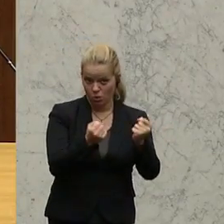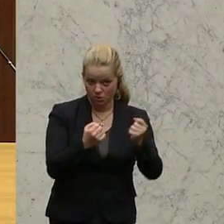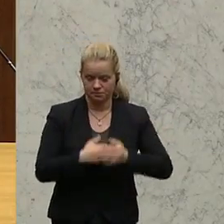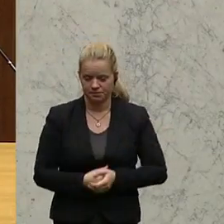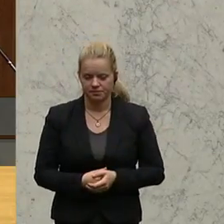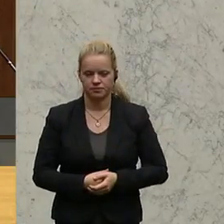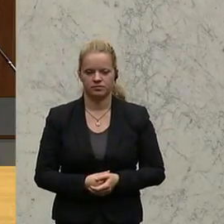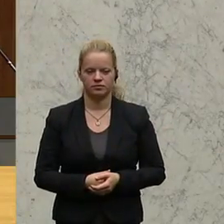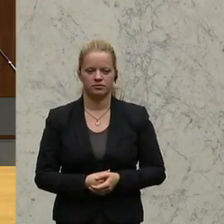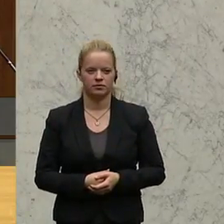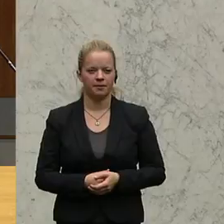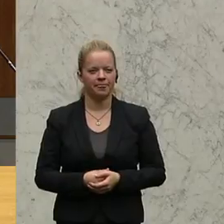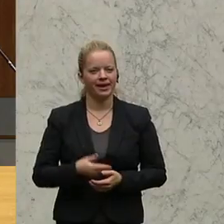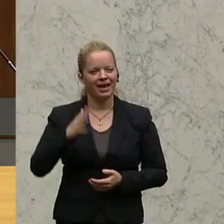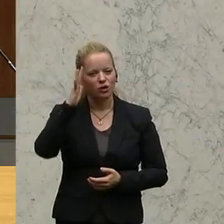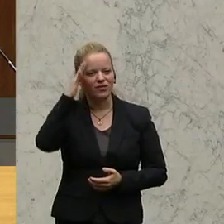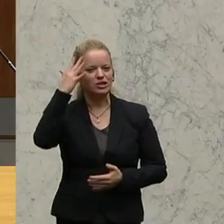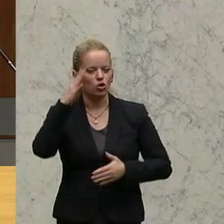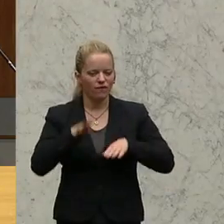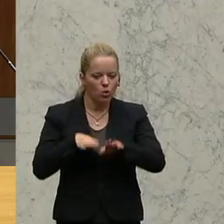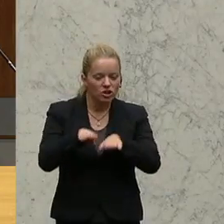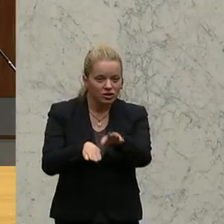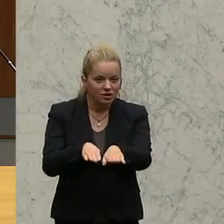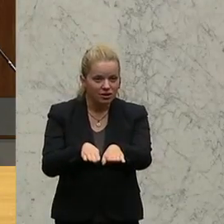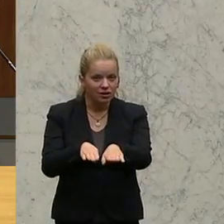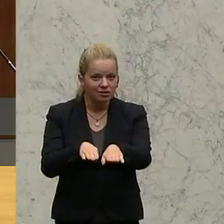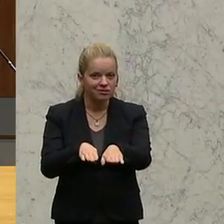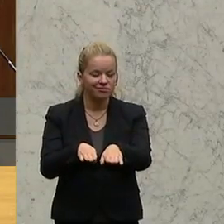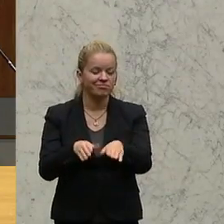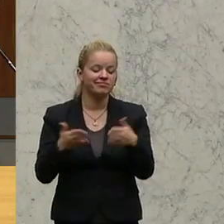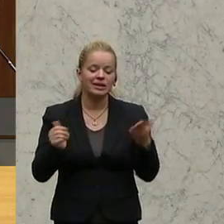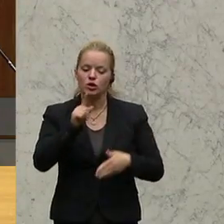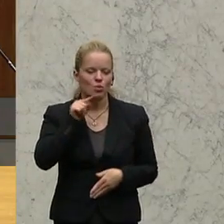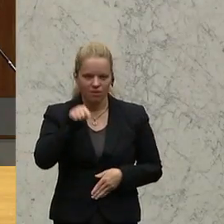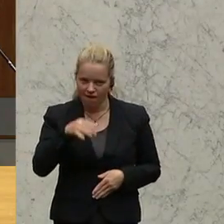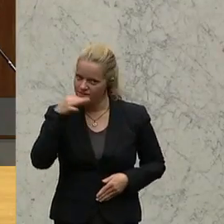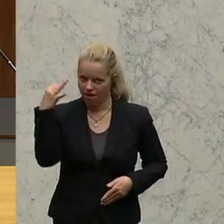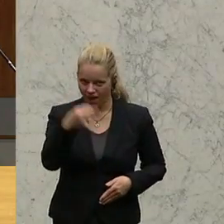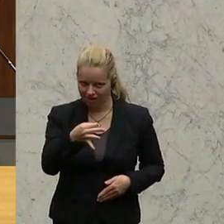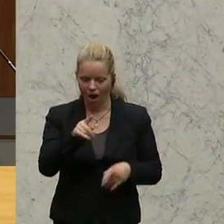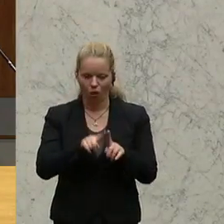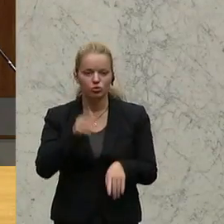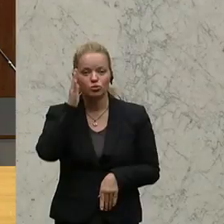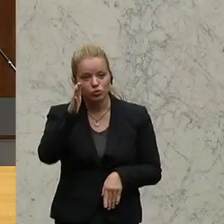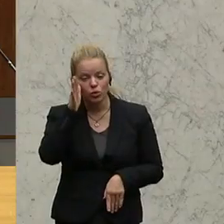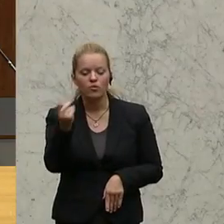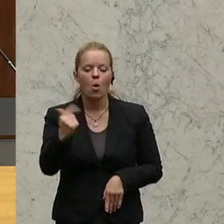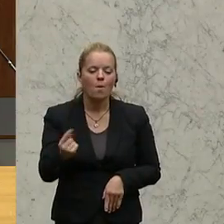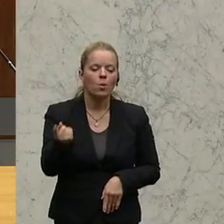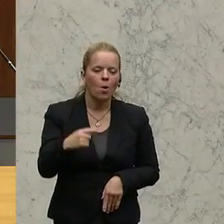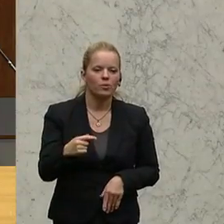den Innovationsfortschritten geht, wird dann nicht nur die Frage gestellt, sondern es wird mit Sicherheit noch